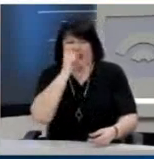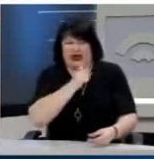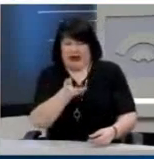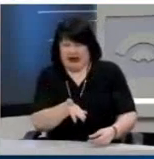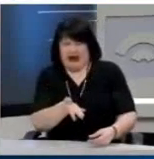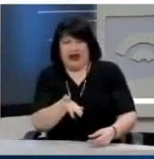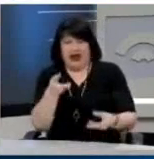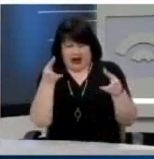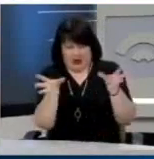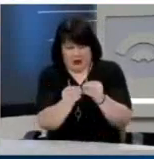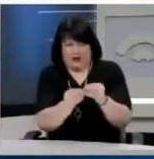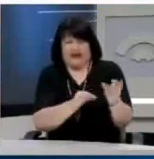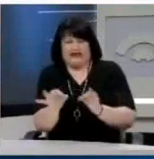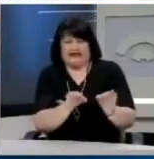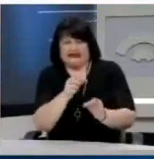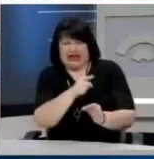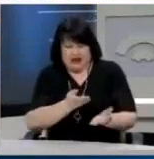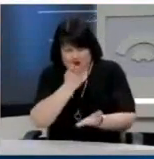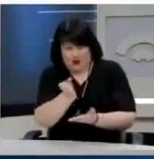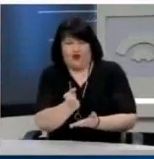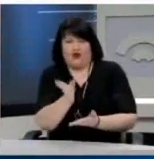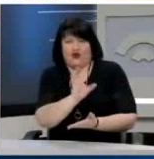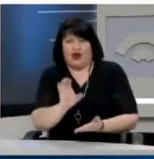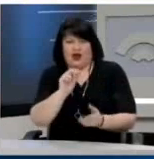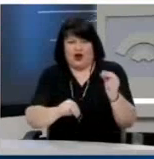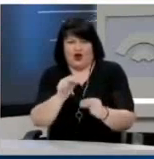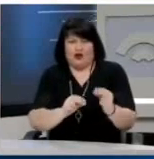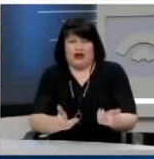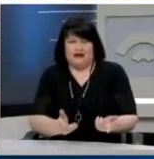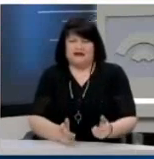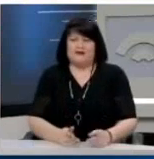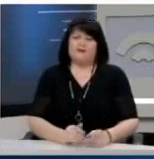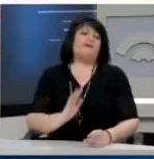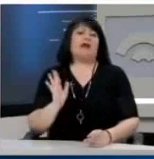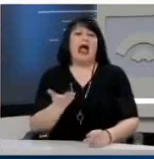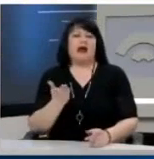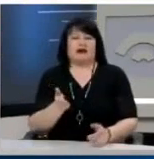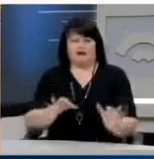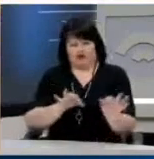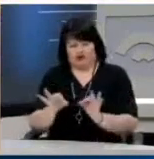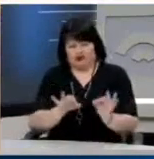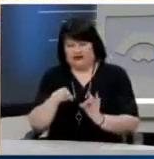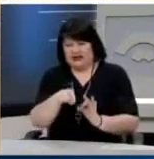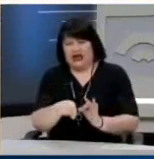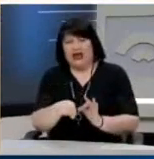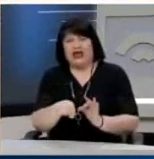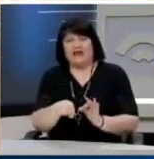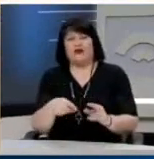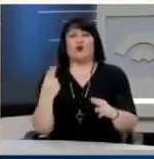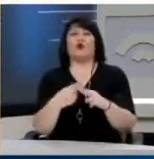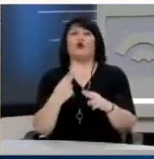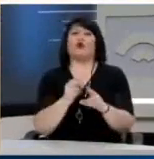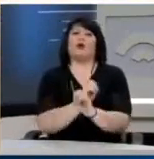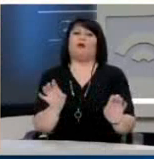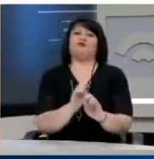ησυχία. Παρακαλώ. Με αυτό το σχέδιο θα πάτε στις εκλογές? Και εν πάση περιπτώσει, αν αυτό το σχέδιο μπορεί να φτιάξει μια αξιόπιστη καμπάνια για μια